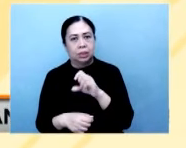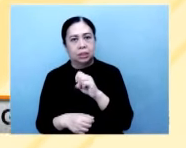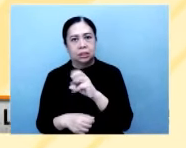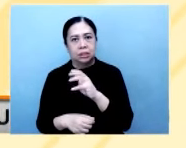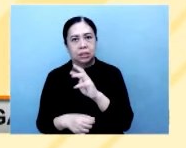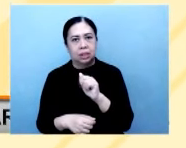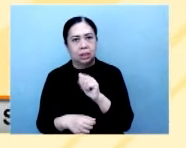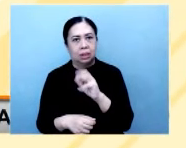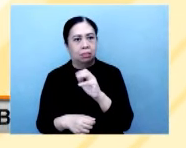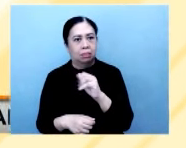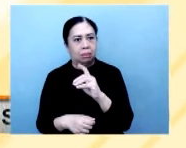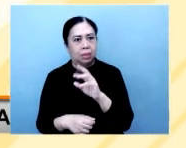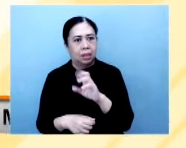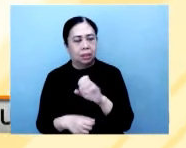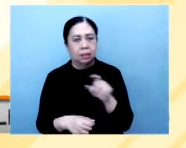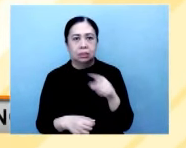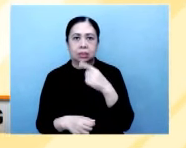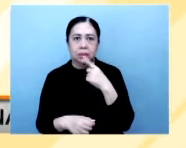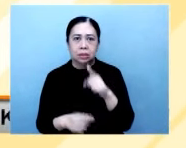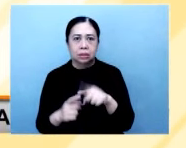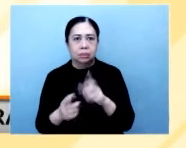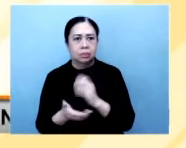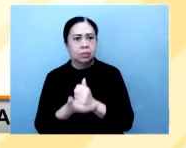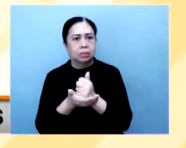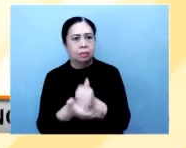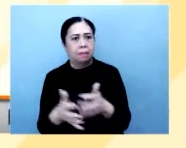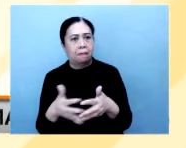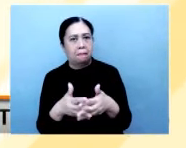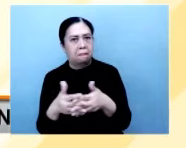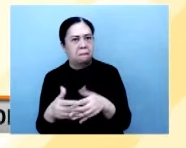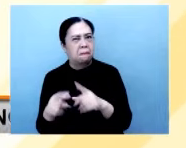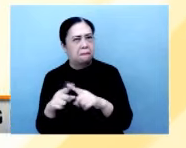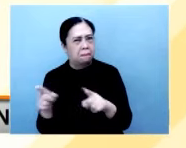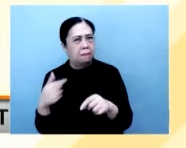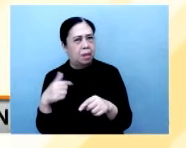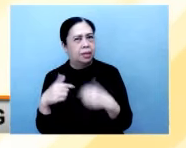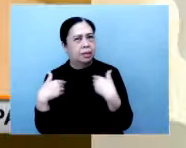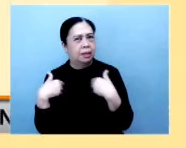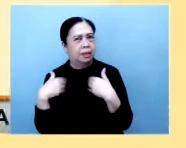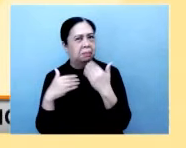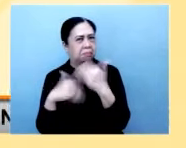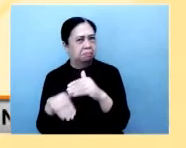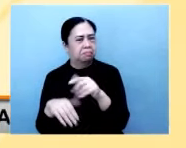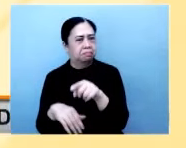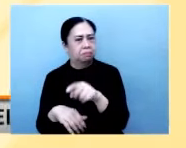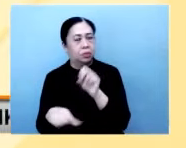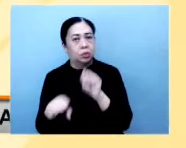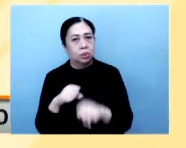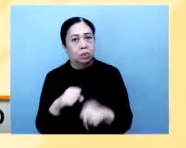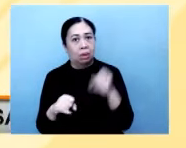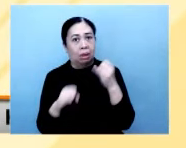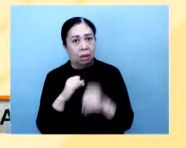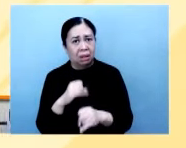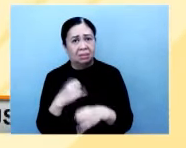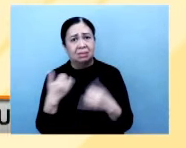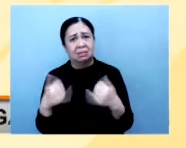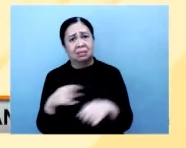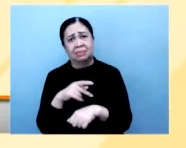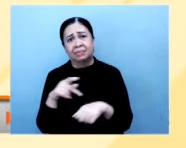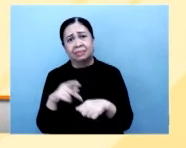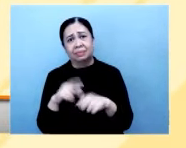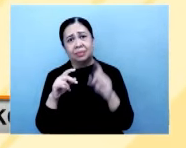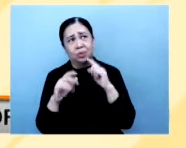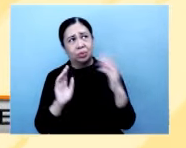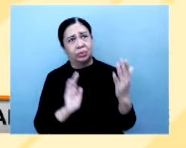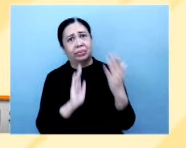Shoal. Ayon sa kanya, tutulong naman ang Amerika pero may hangganan daw ito. Kaya sa huli, Pilipinas pa rin daw ang magtatanggol